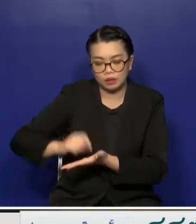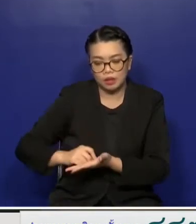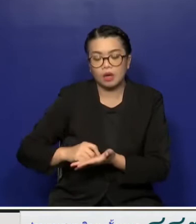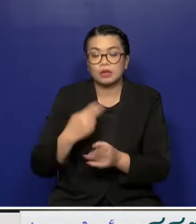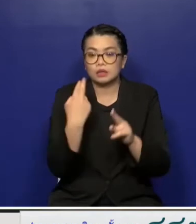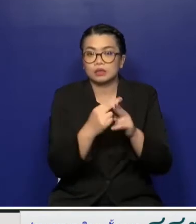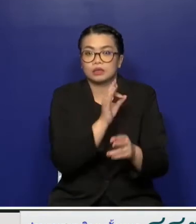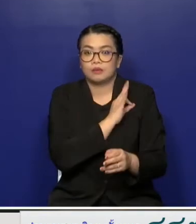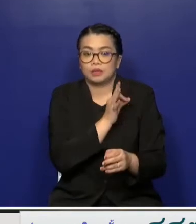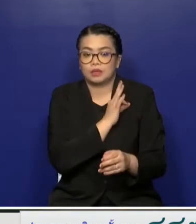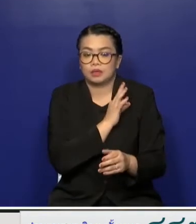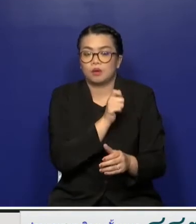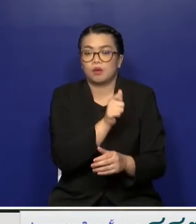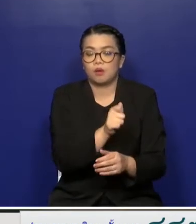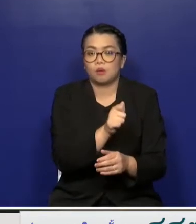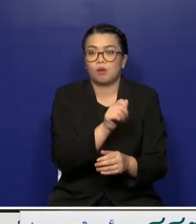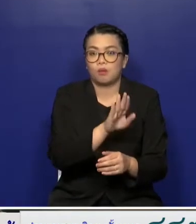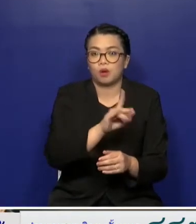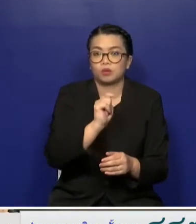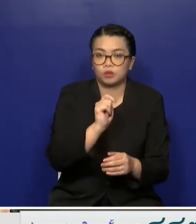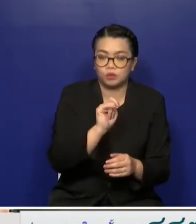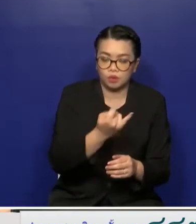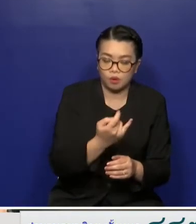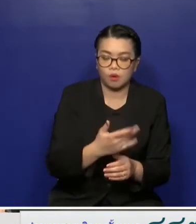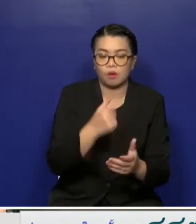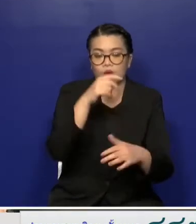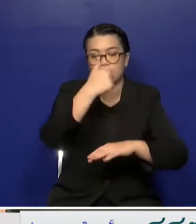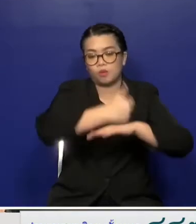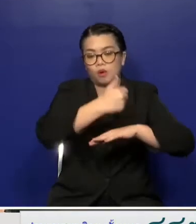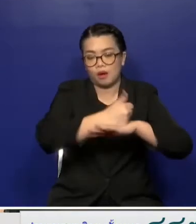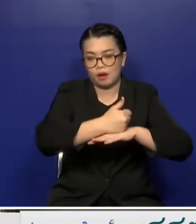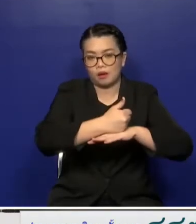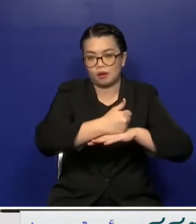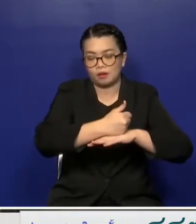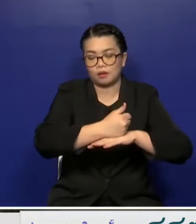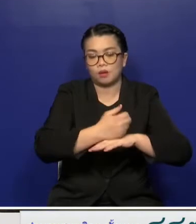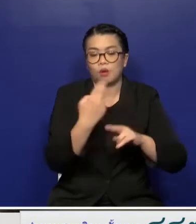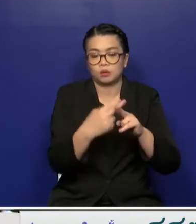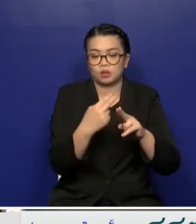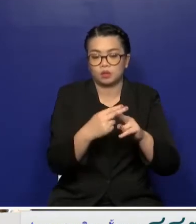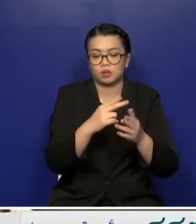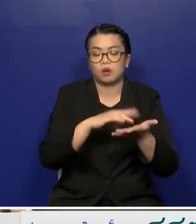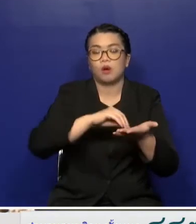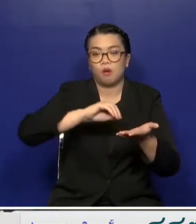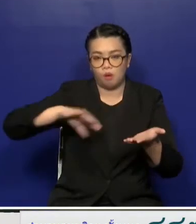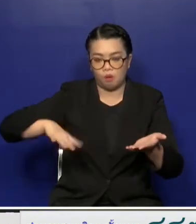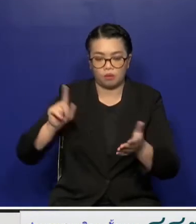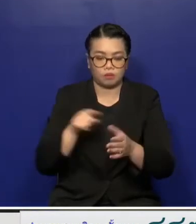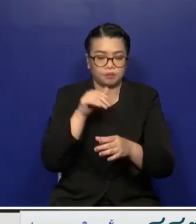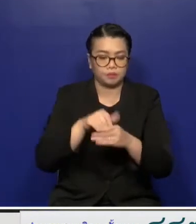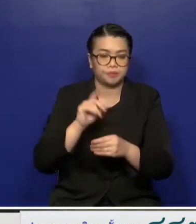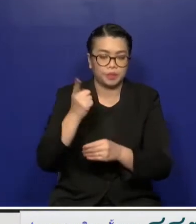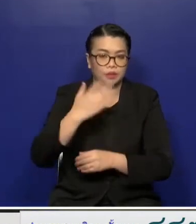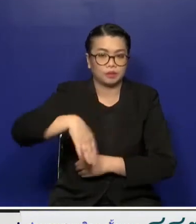ชิกองค์กรบริหารส่วนท้องถิ่นและผู้บริหารท้องถิ่นโดยหลักการก็เห็นพ้องต้